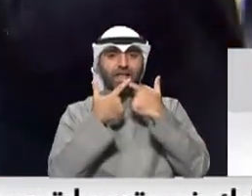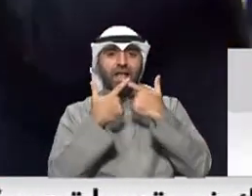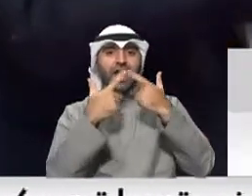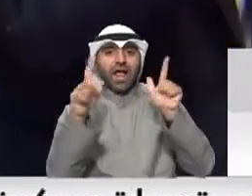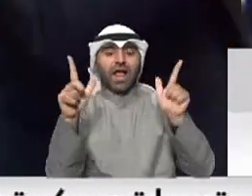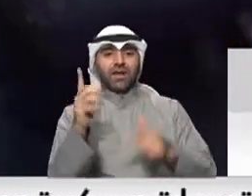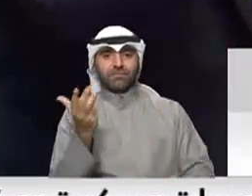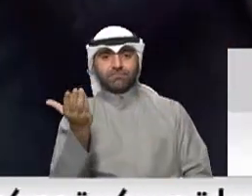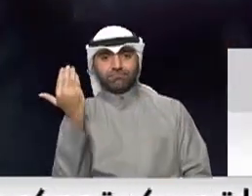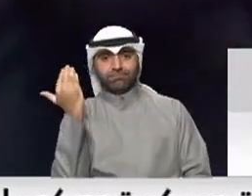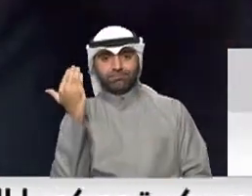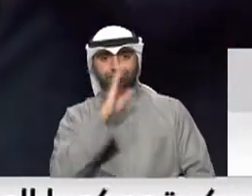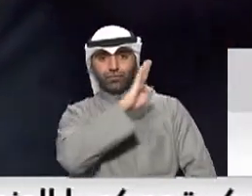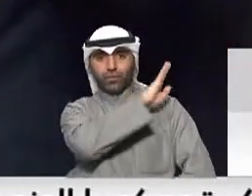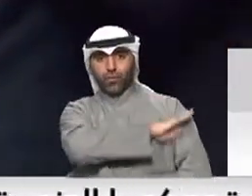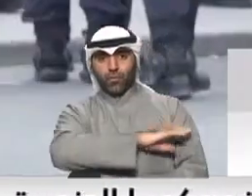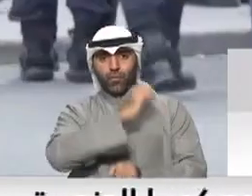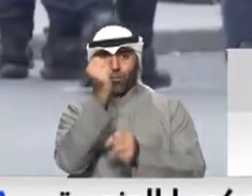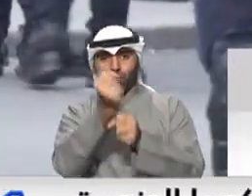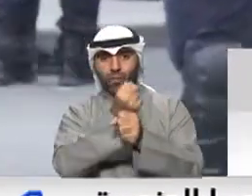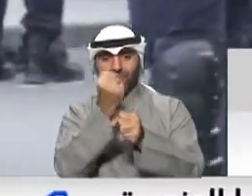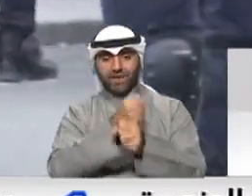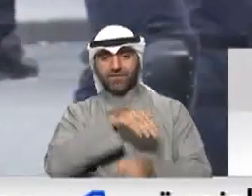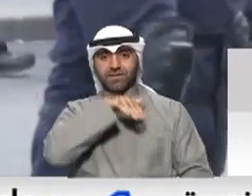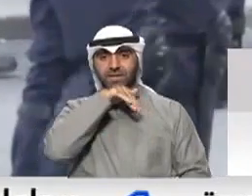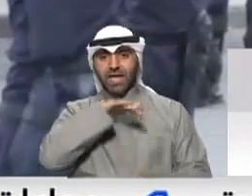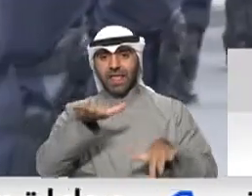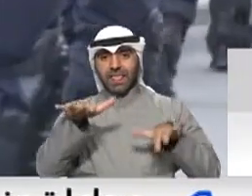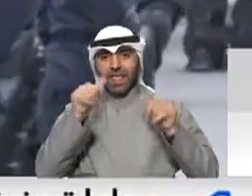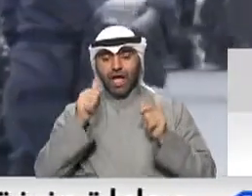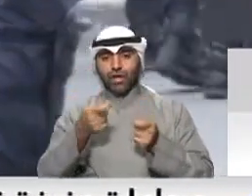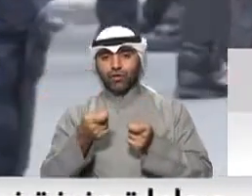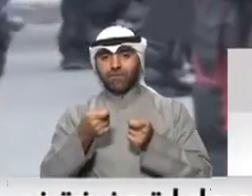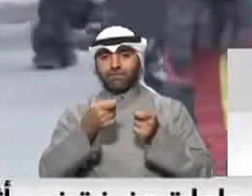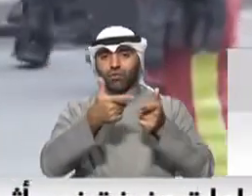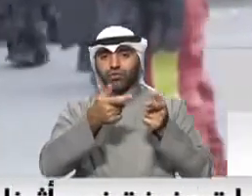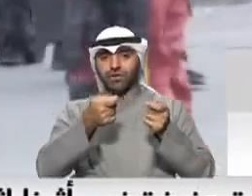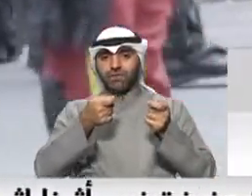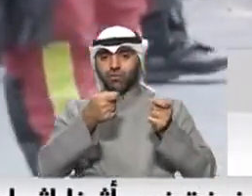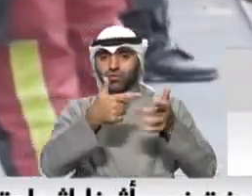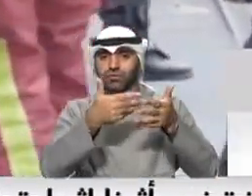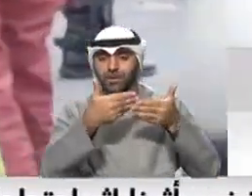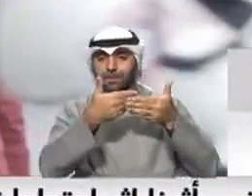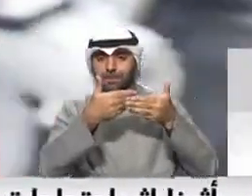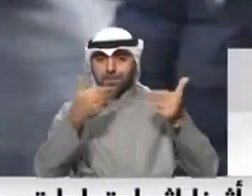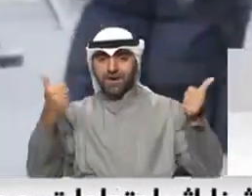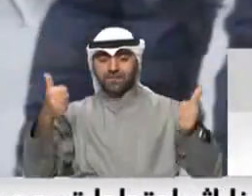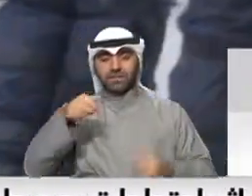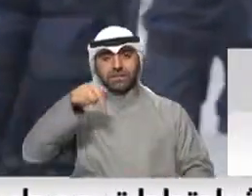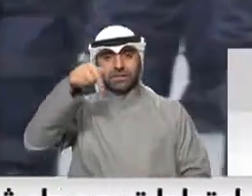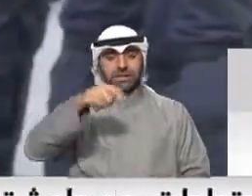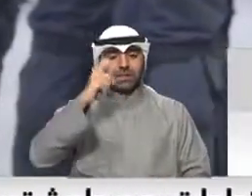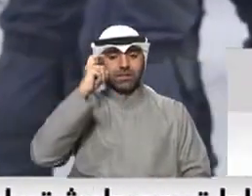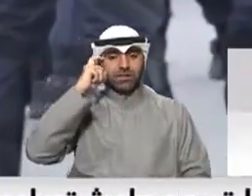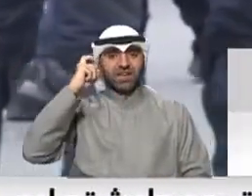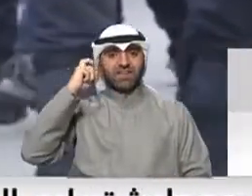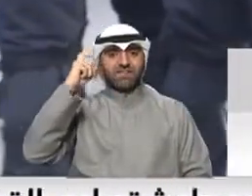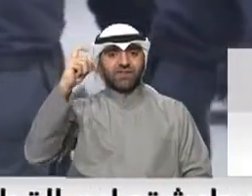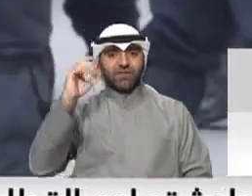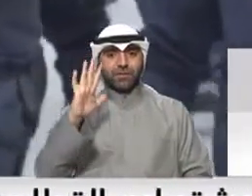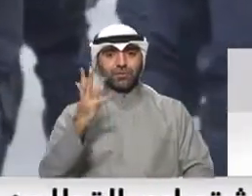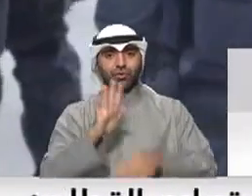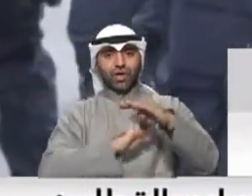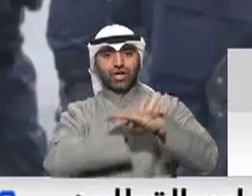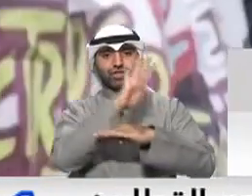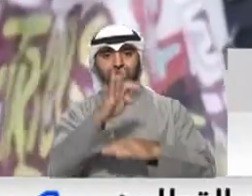قواها في معركهها ضد مشروع القانون مراهنه على شل البلاد للضغط على حكومه ماكرون للتراجع عن